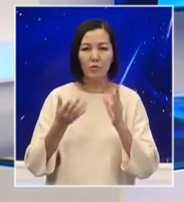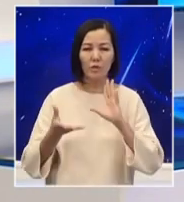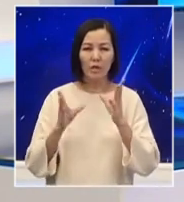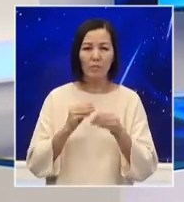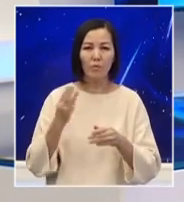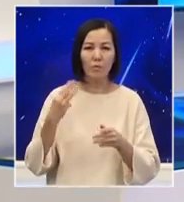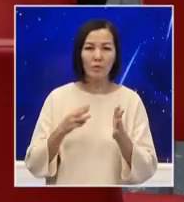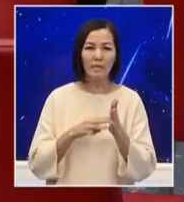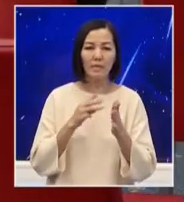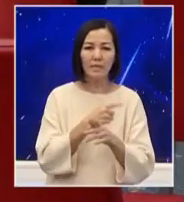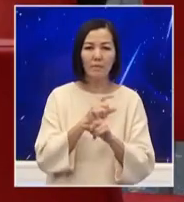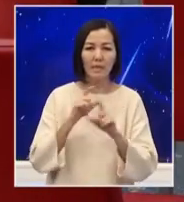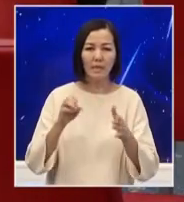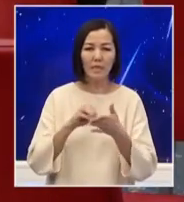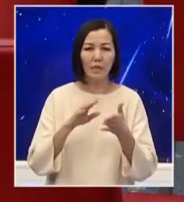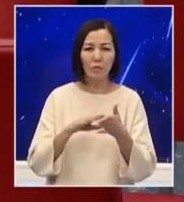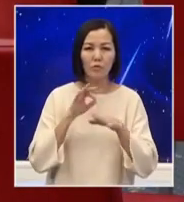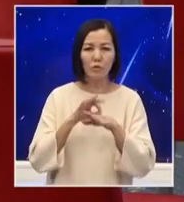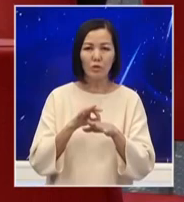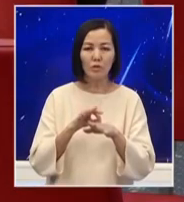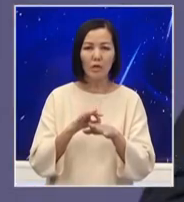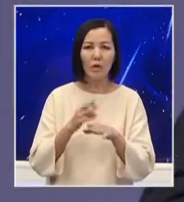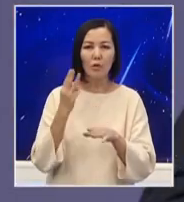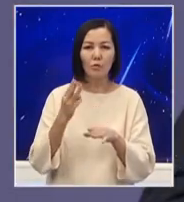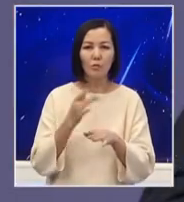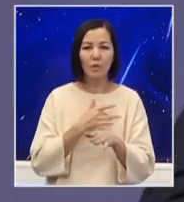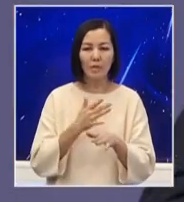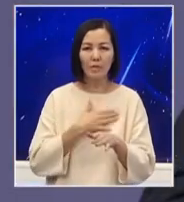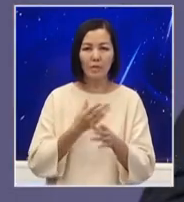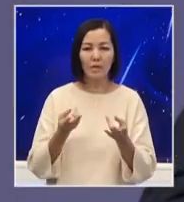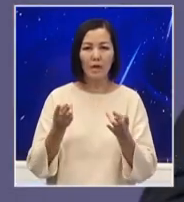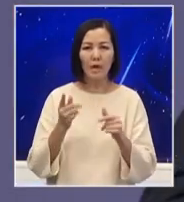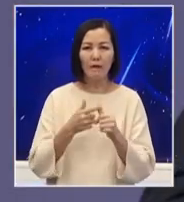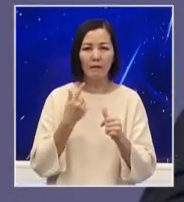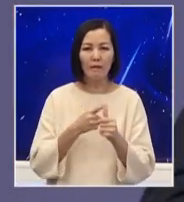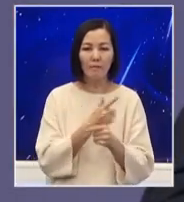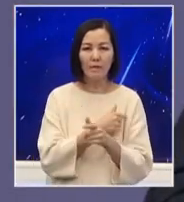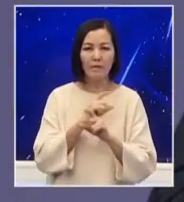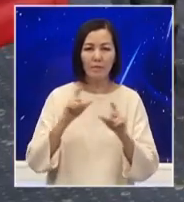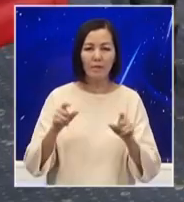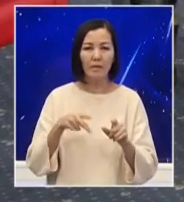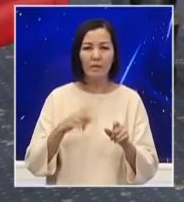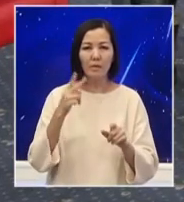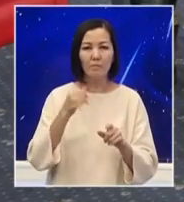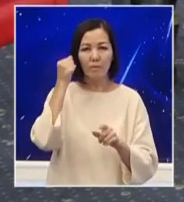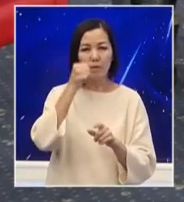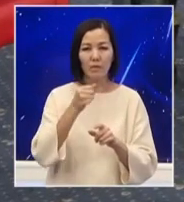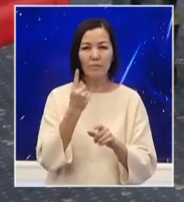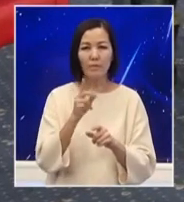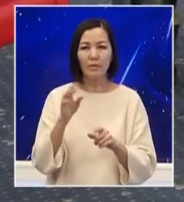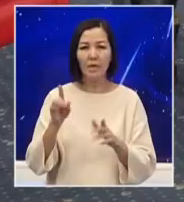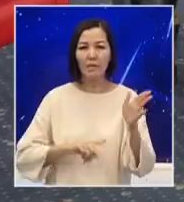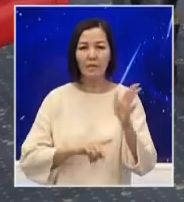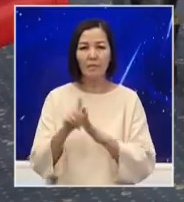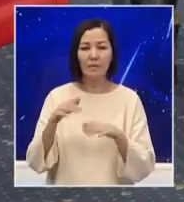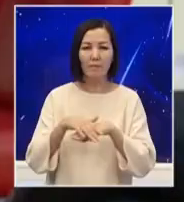Жалпы облыстағы 38 емхана тіркеу жүргізді. Оның үшеуі жекеменшік. Аталған медициналық мекемелер 2021 жылы